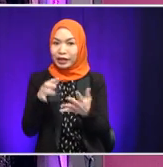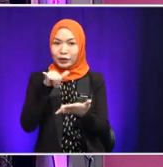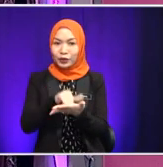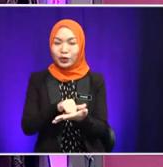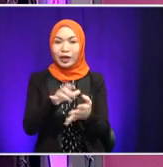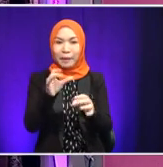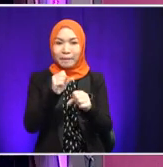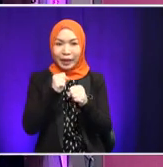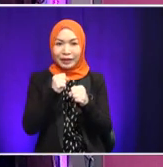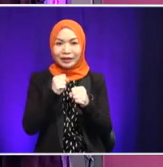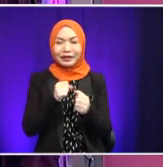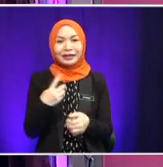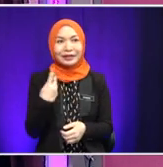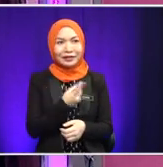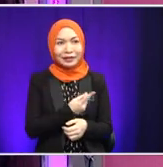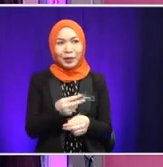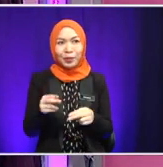atau budaya yang berbeda